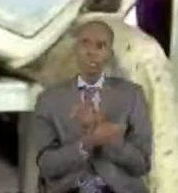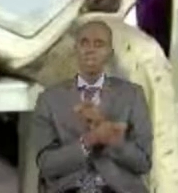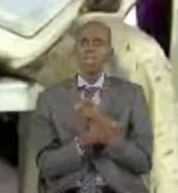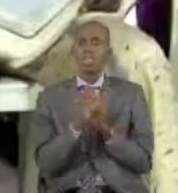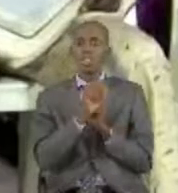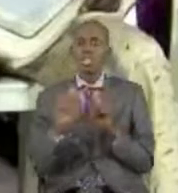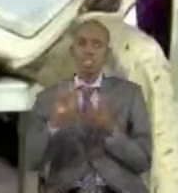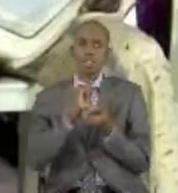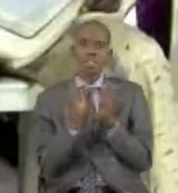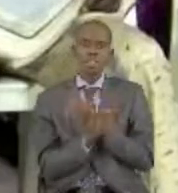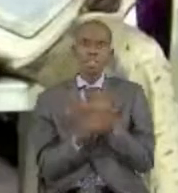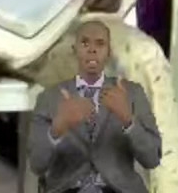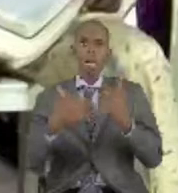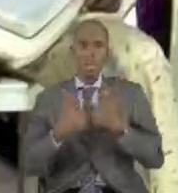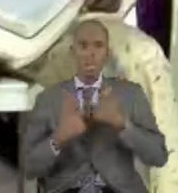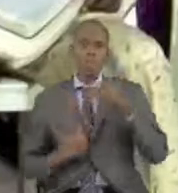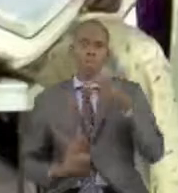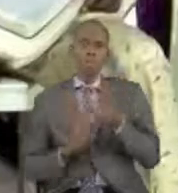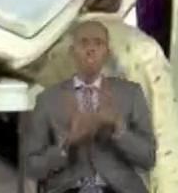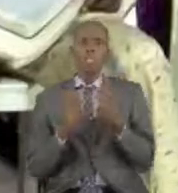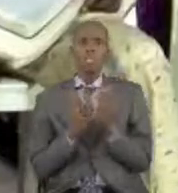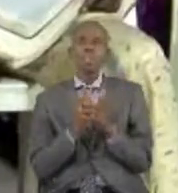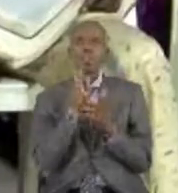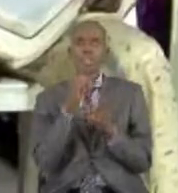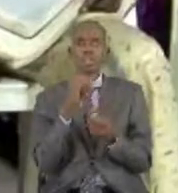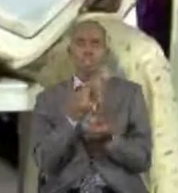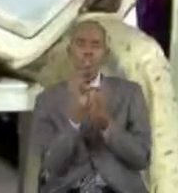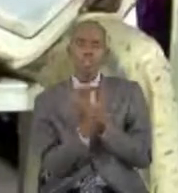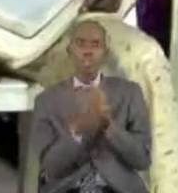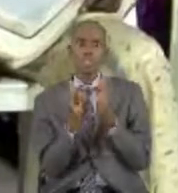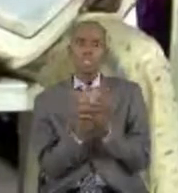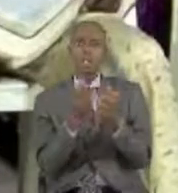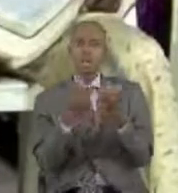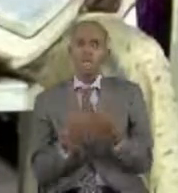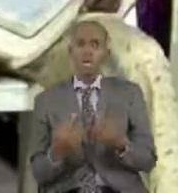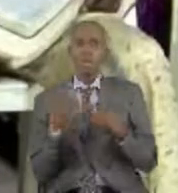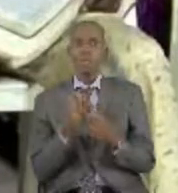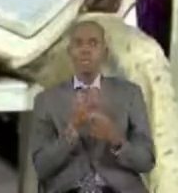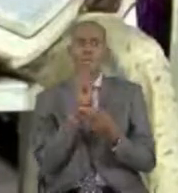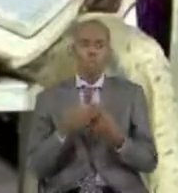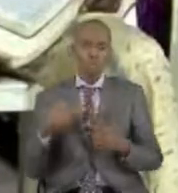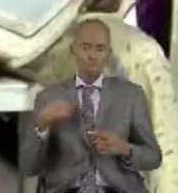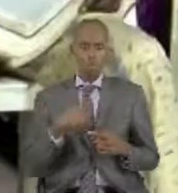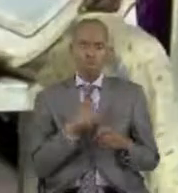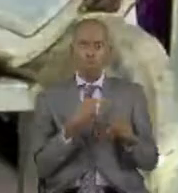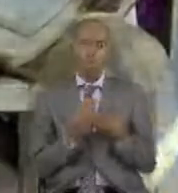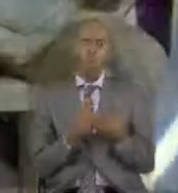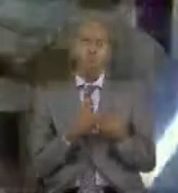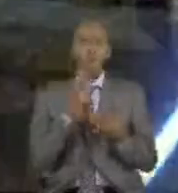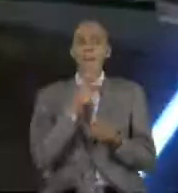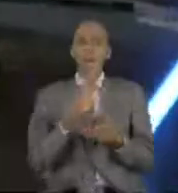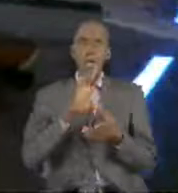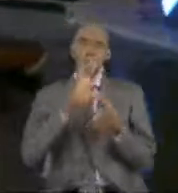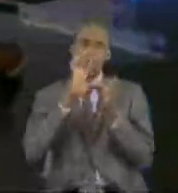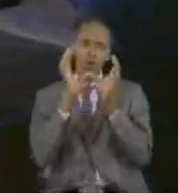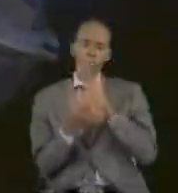conversion indisputable, un changement s'est produit. C'est le changement qui se produit lorsque nous aussi, nous